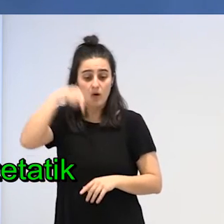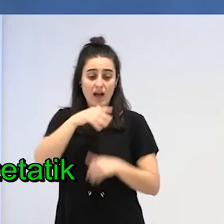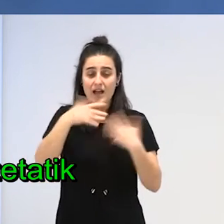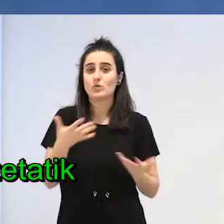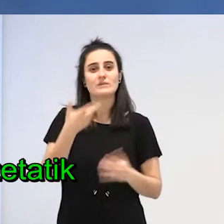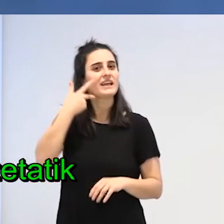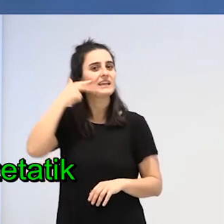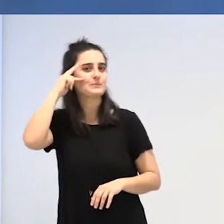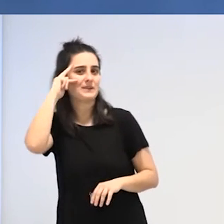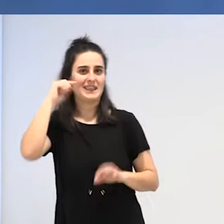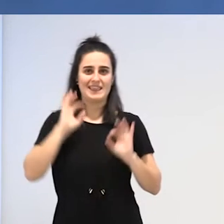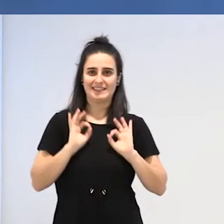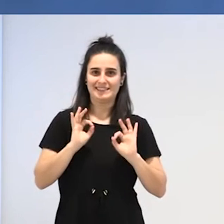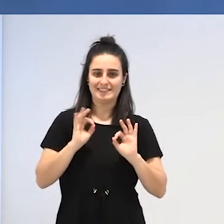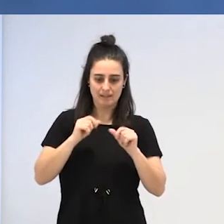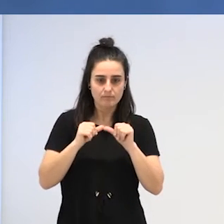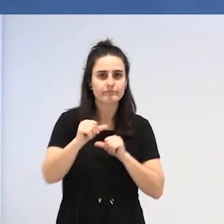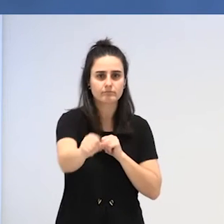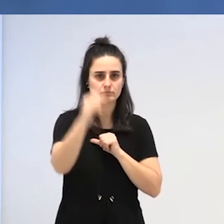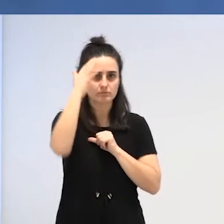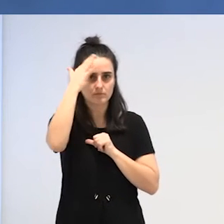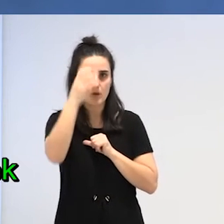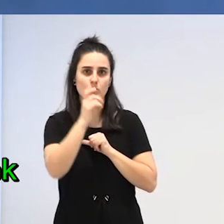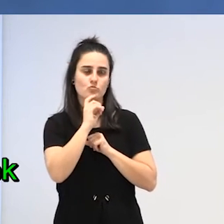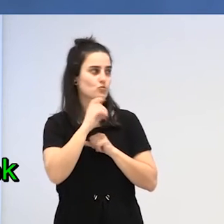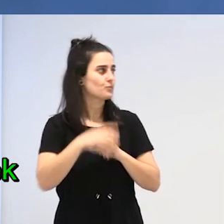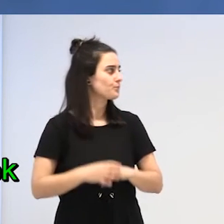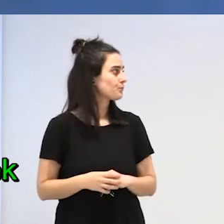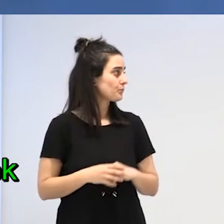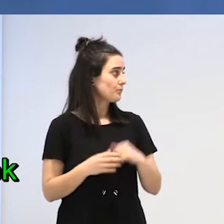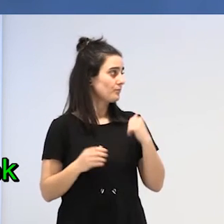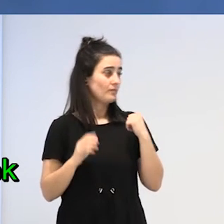abietzen dira ipuin horiek. Hemen deko zue ziru, gero